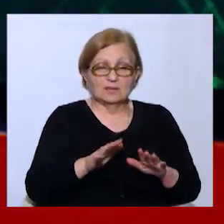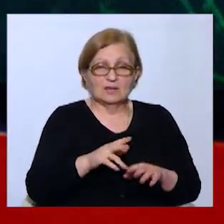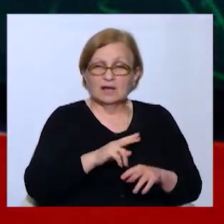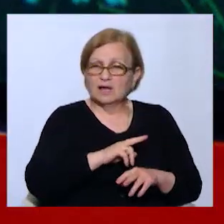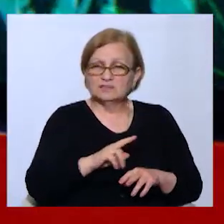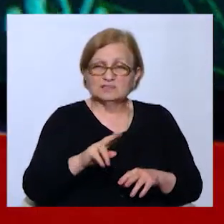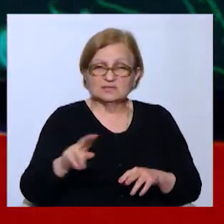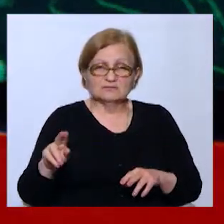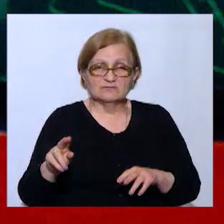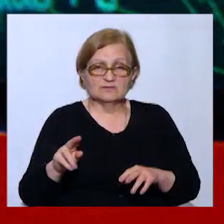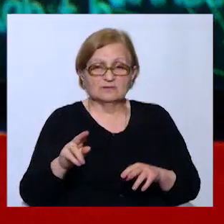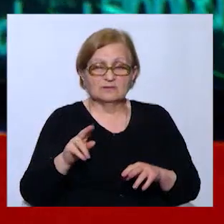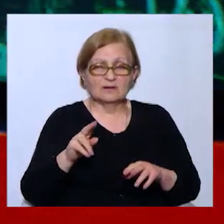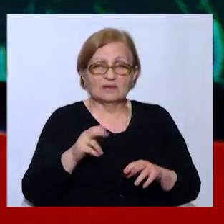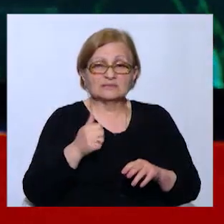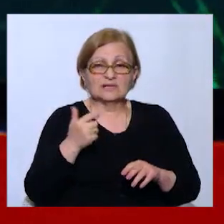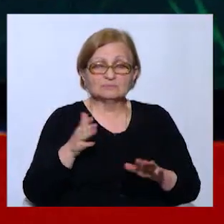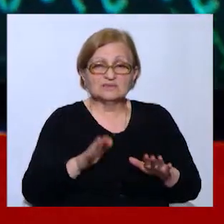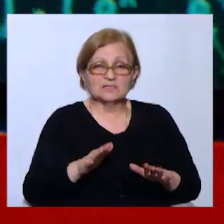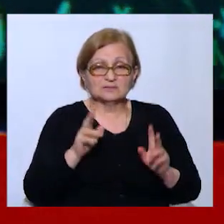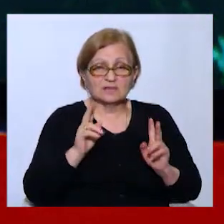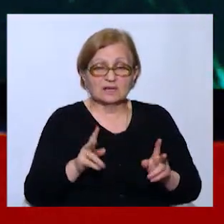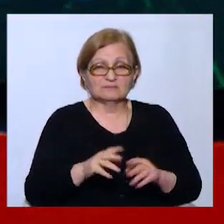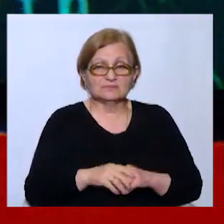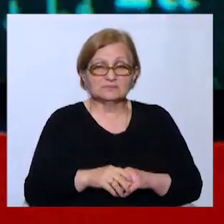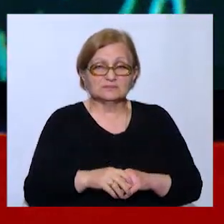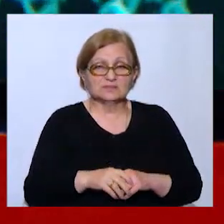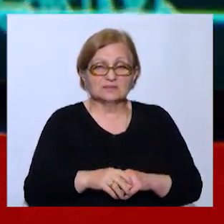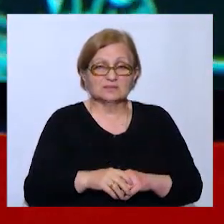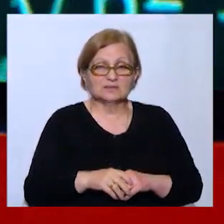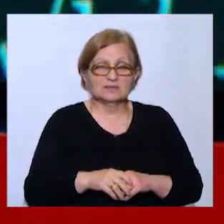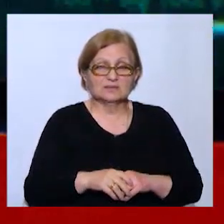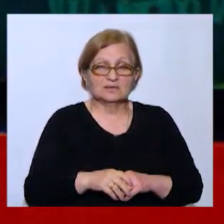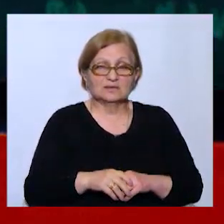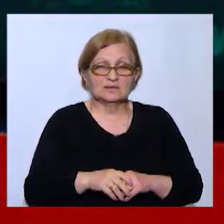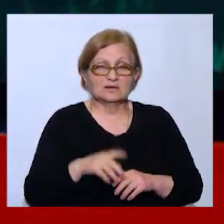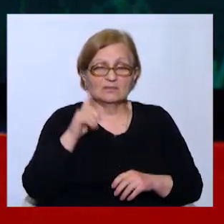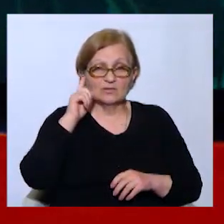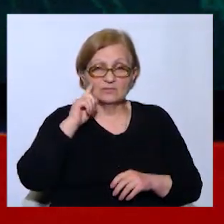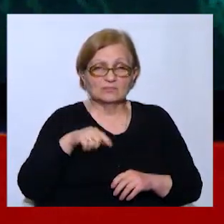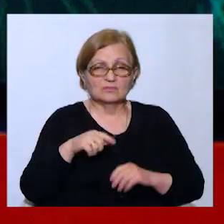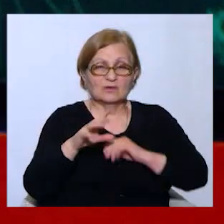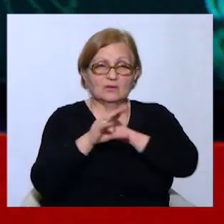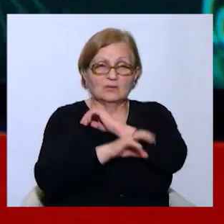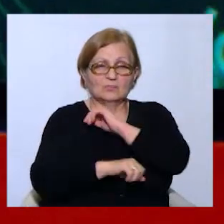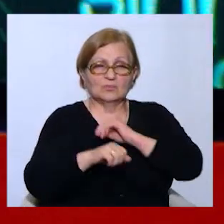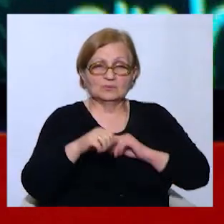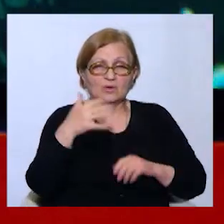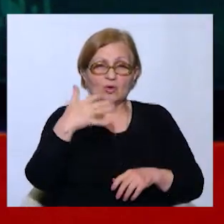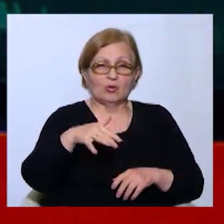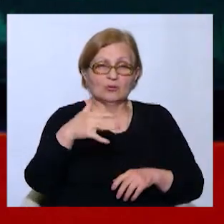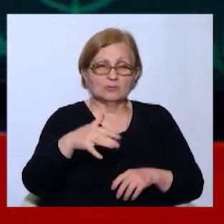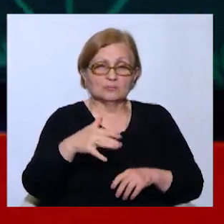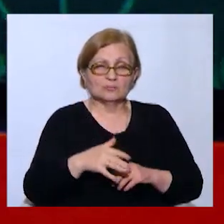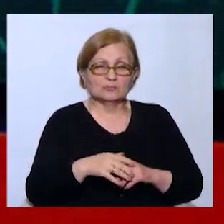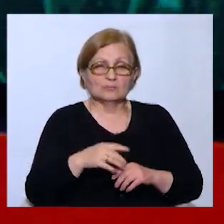იგივე რაოდენობა, მაგრამ არ გვითხრეს რამდენი ადგილია. აი არ ვიცით. და არ ვიცით რამდენია, ვიცით ოღონ ბოლო რიგში არის 50.